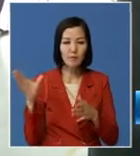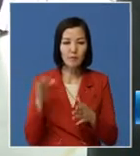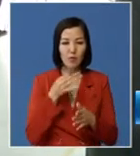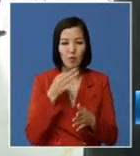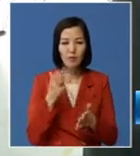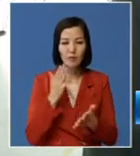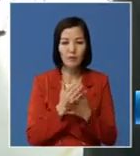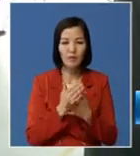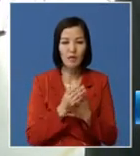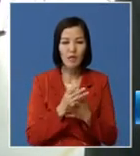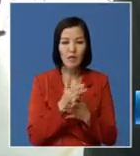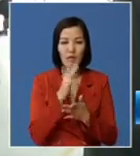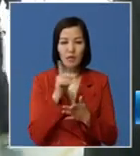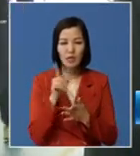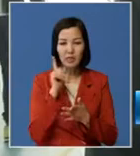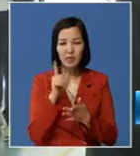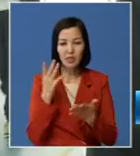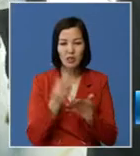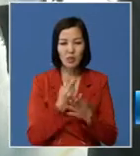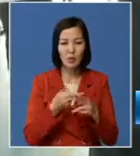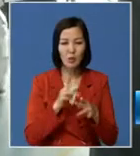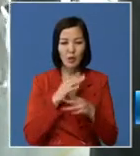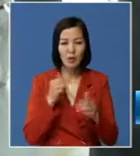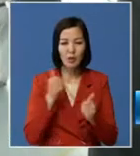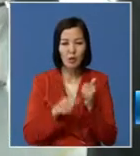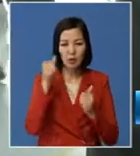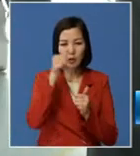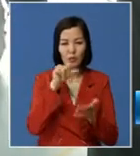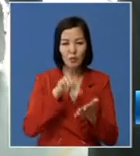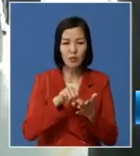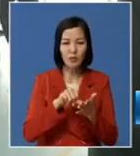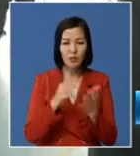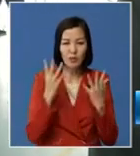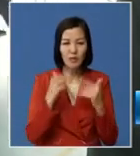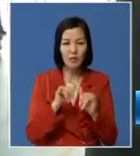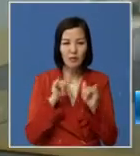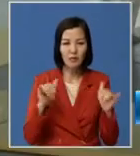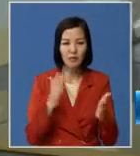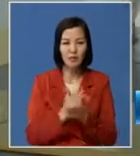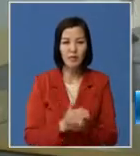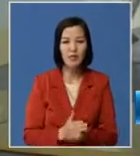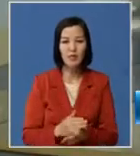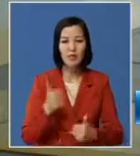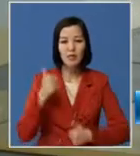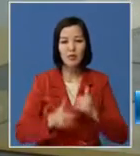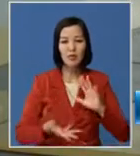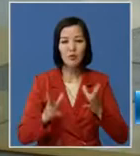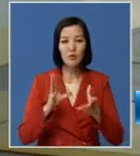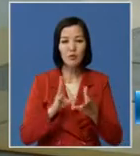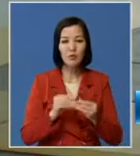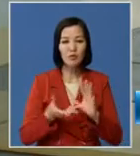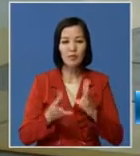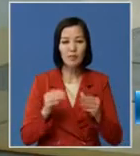тәжірибелі. Олардың жаста болса жетістігі көп. Жыл сайын қатысушылар саны да артып келеді. Жарыс спортынсы бойынша